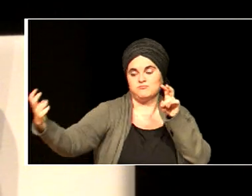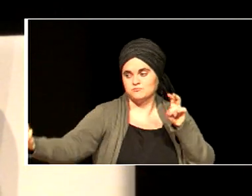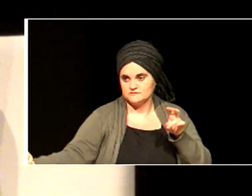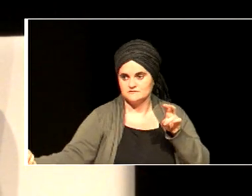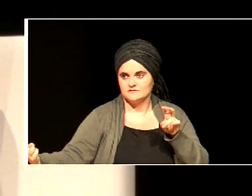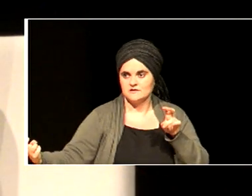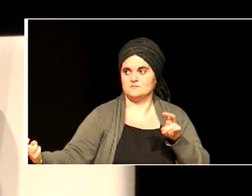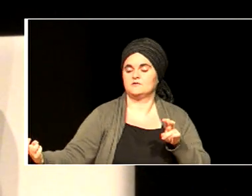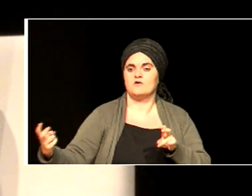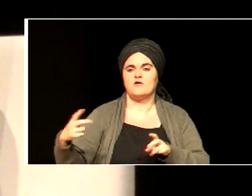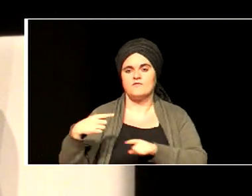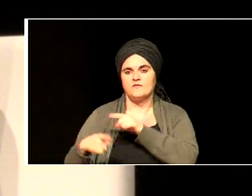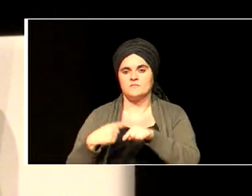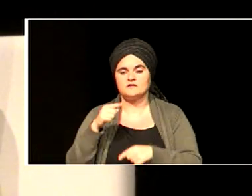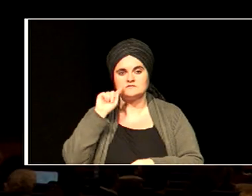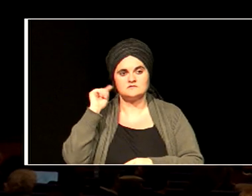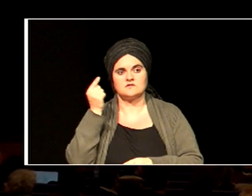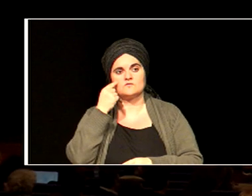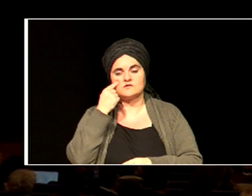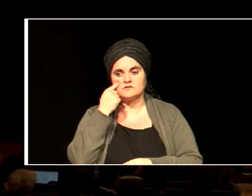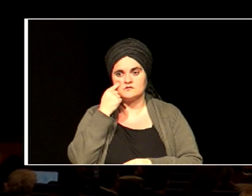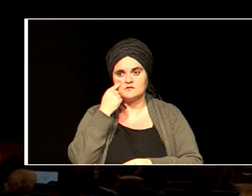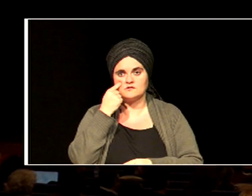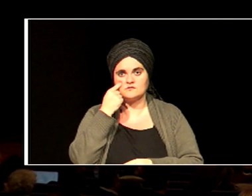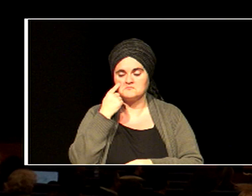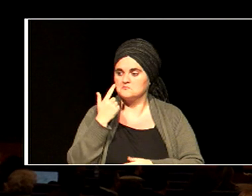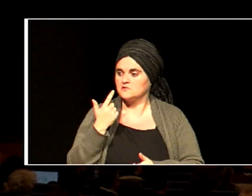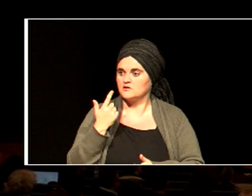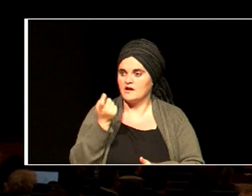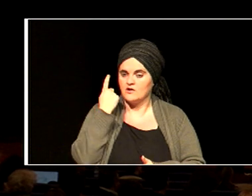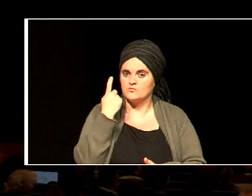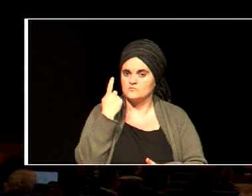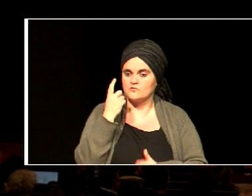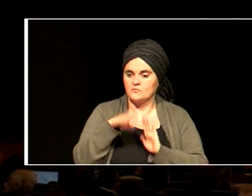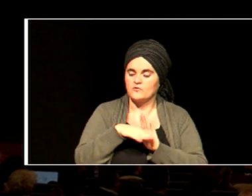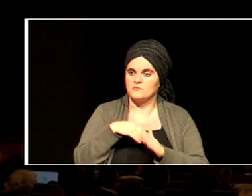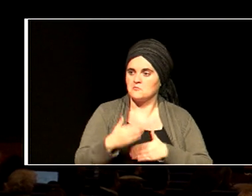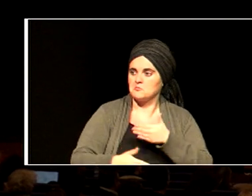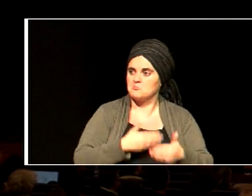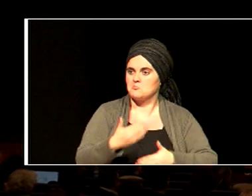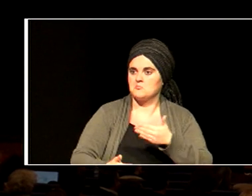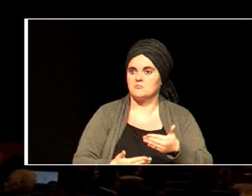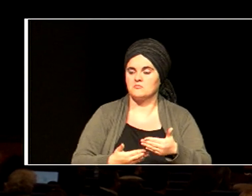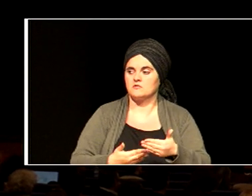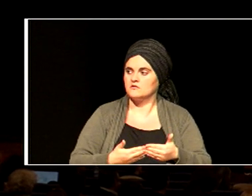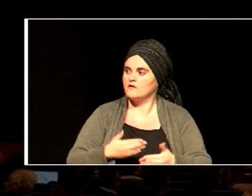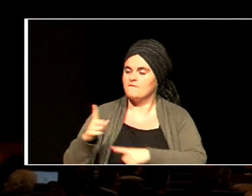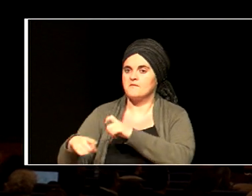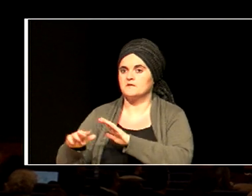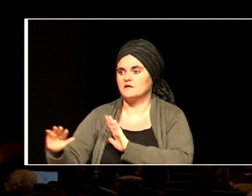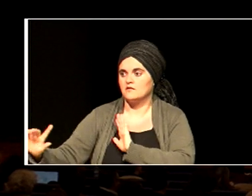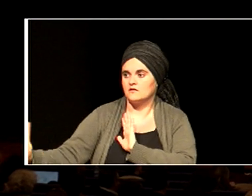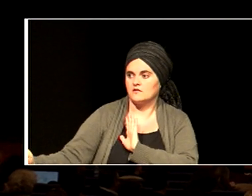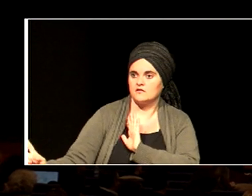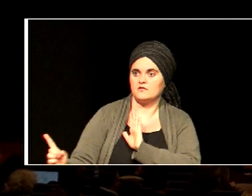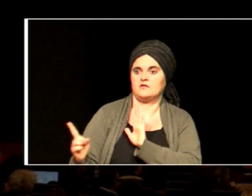ikusi dutenean gurasoak umearekin, Osatuz programarekin aurrerapenak izan dituela, baita etxean ere, ba, eskolara hurbildu dira eta gugan konfiantza